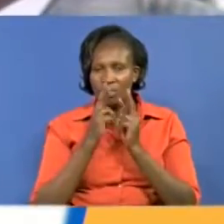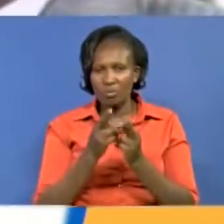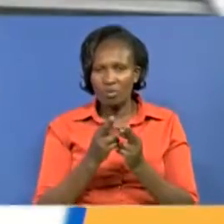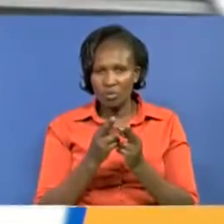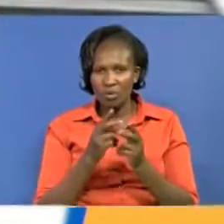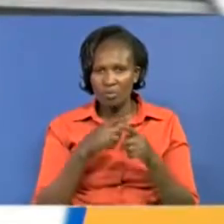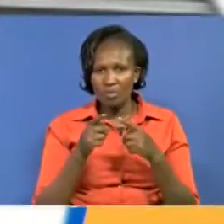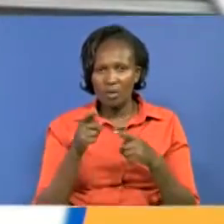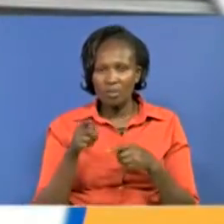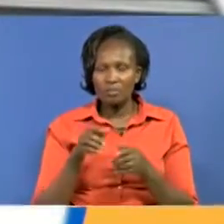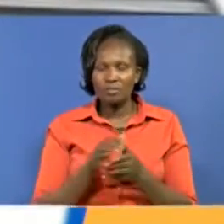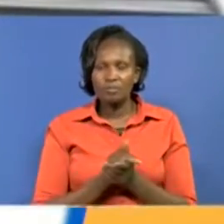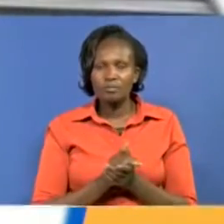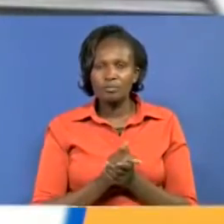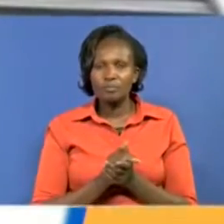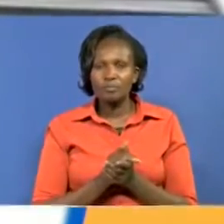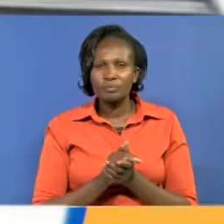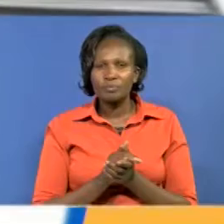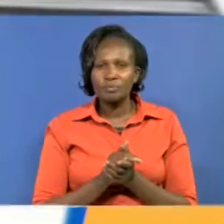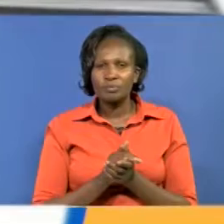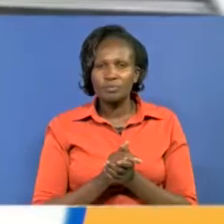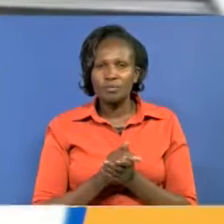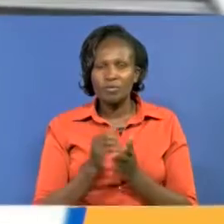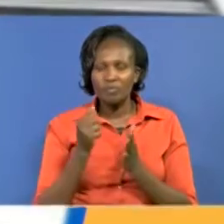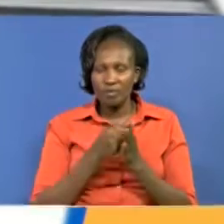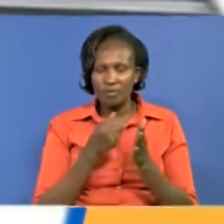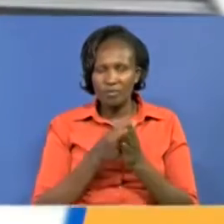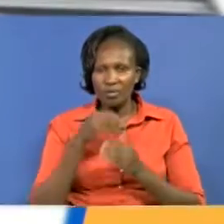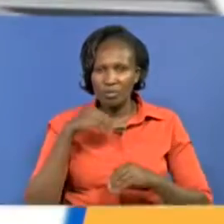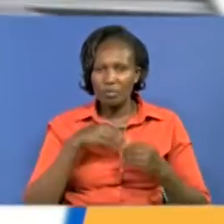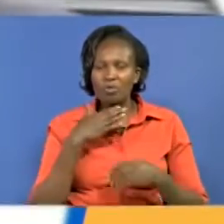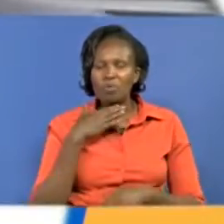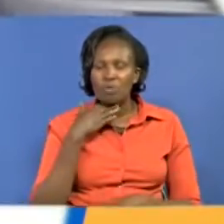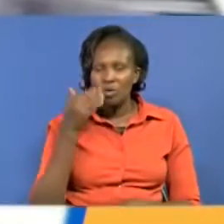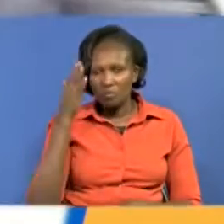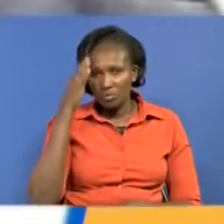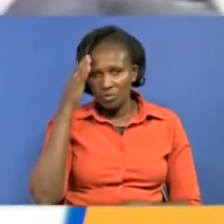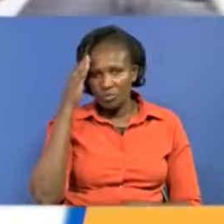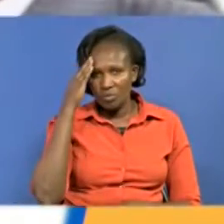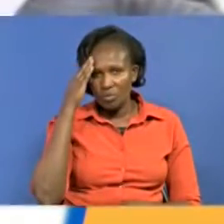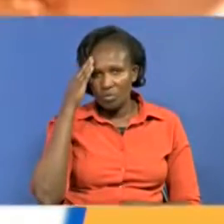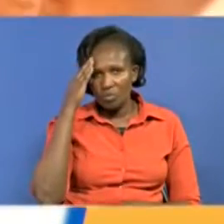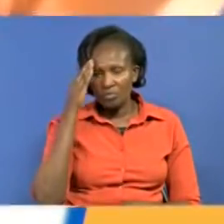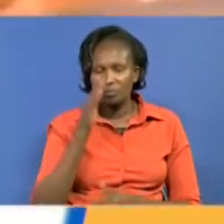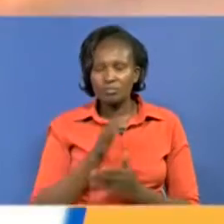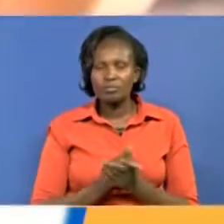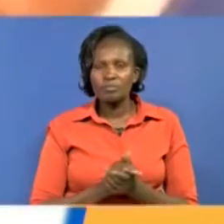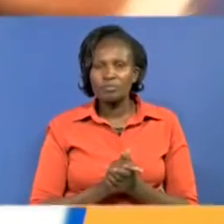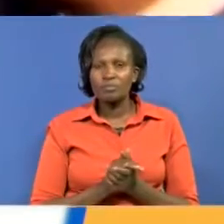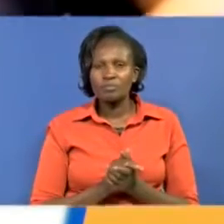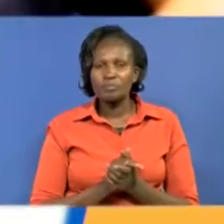hawajatiwa mbaroni. If we are to fight corruption, we want there should be no sacred cow.